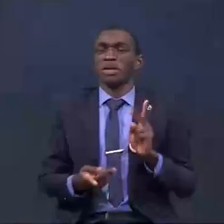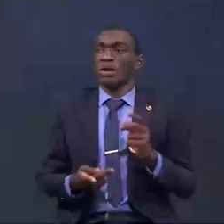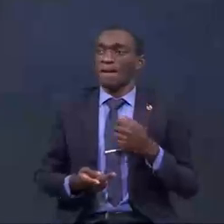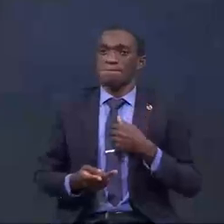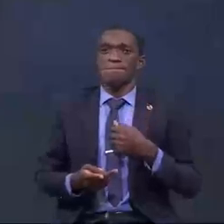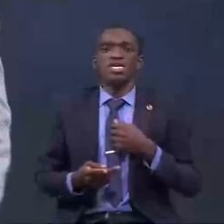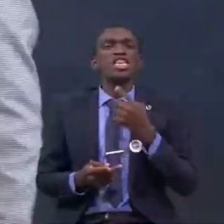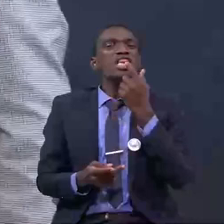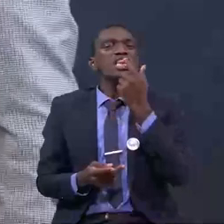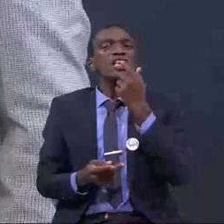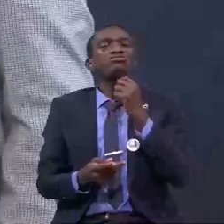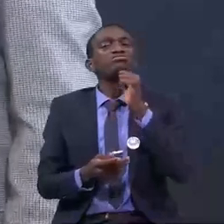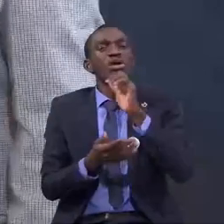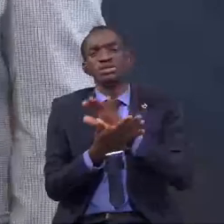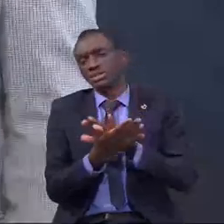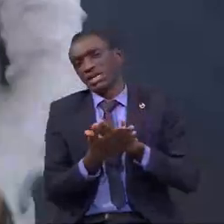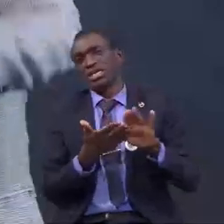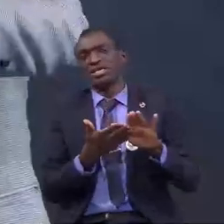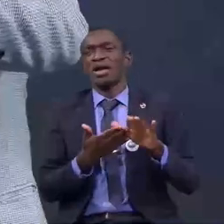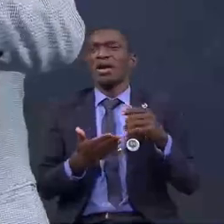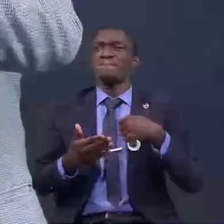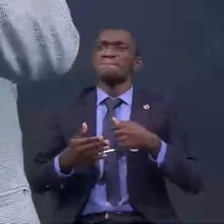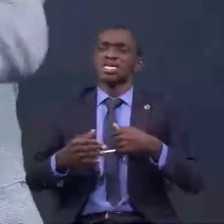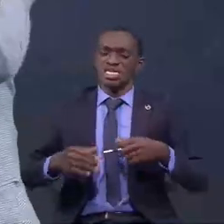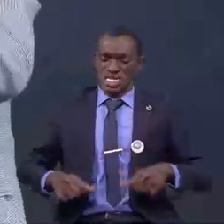Car je suis un homme dont les lèvres sont impures.